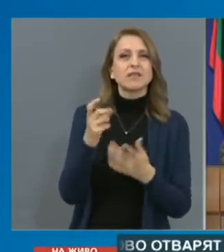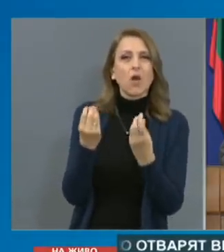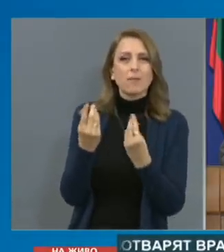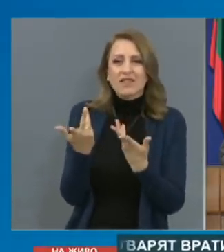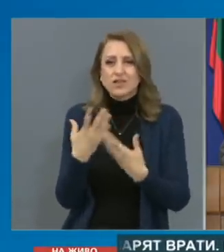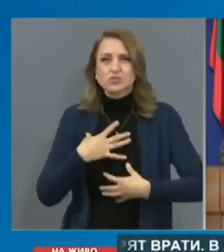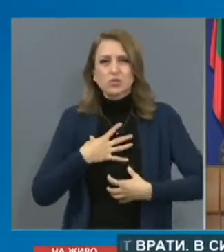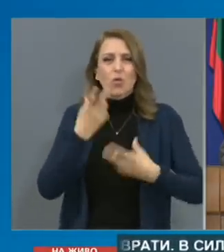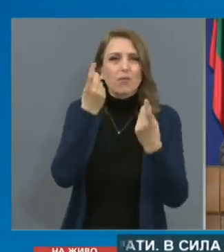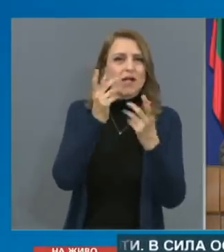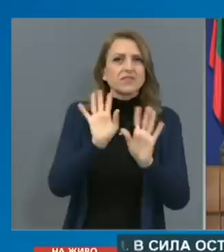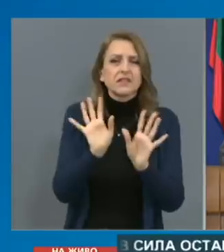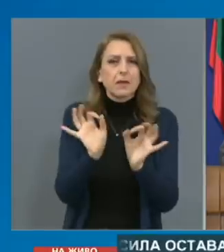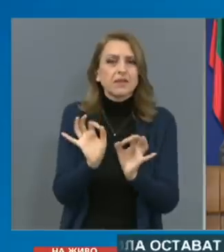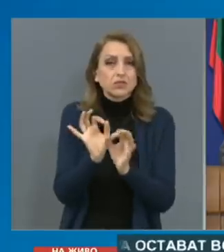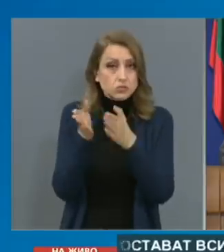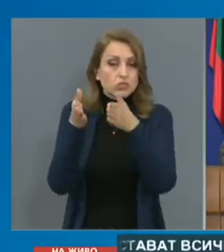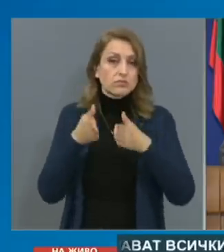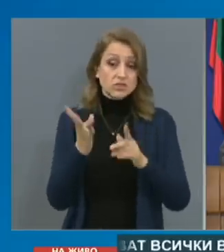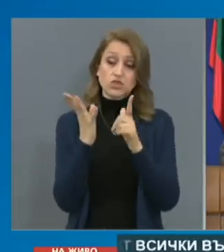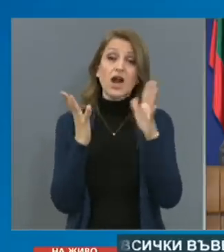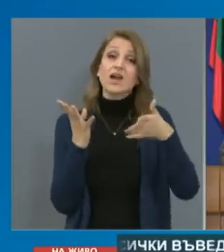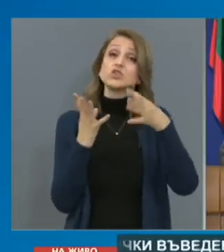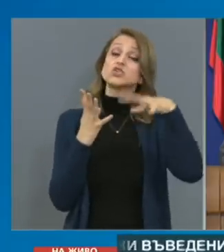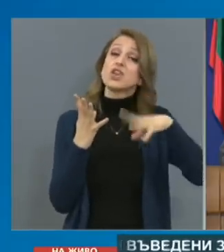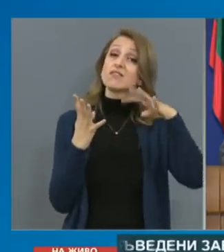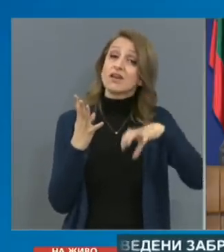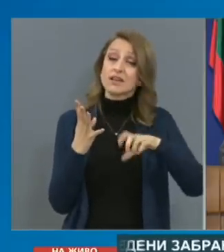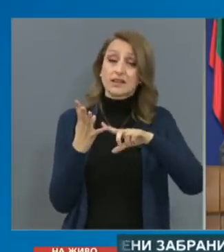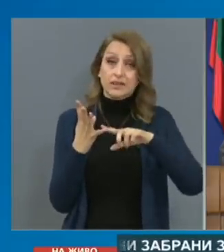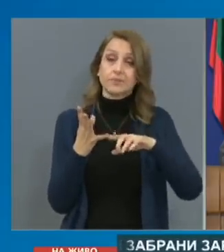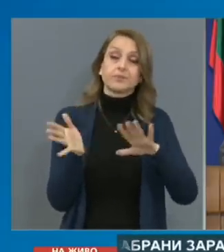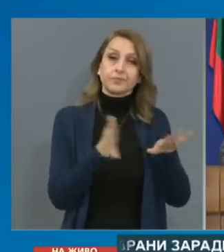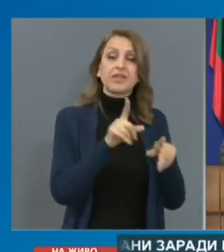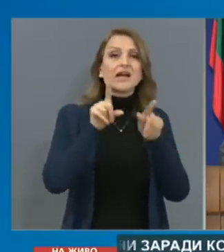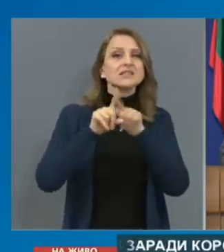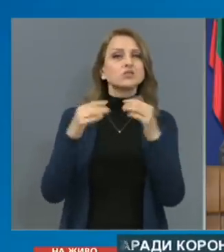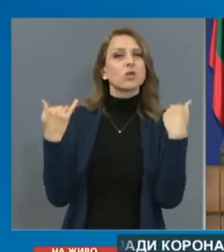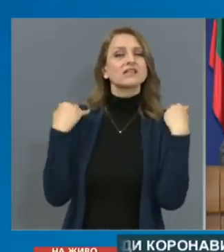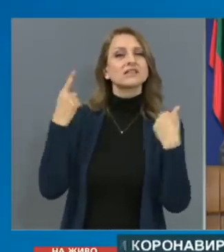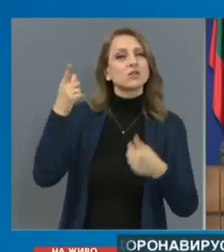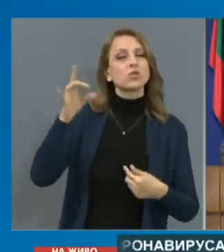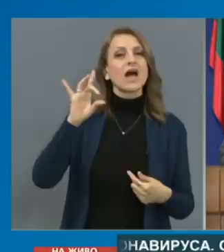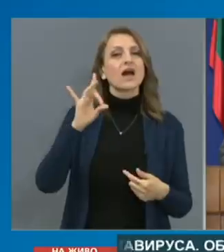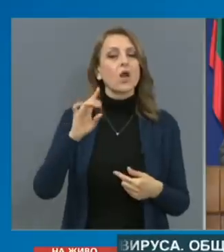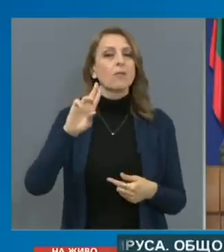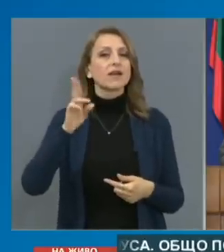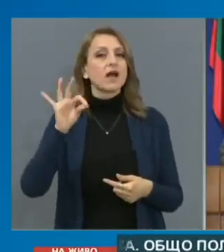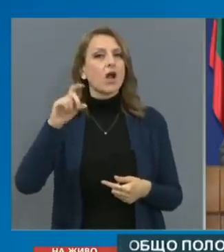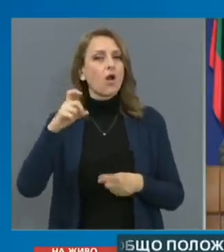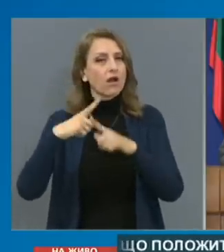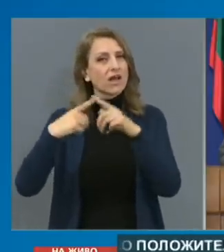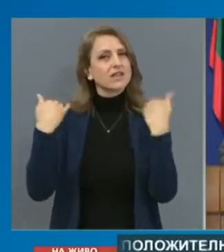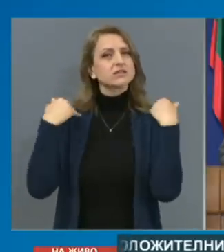Същата ситуация и в института Робърт Кох с техните предписания. И там обосновката е